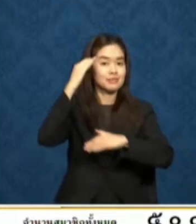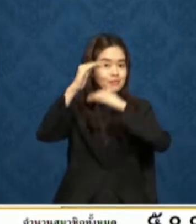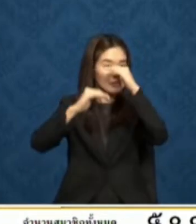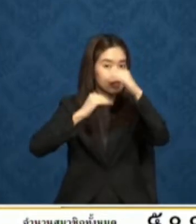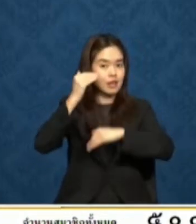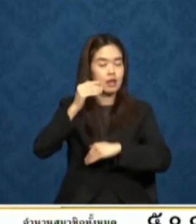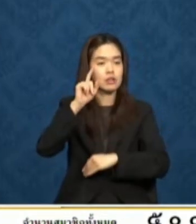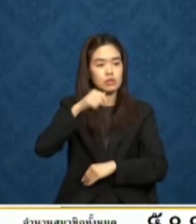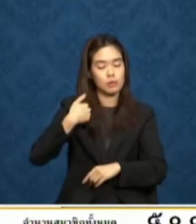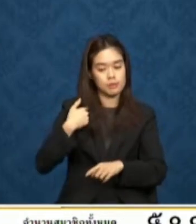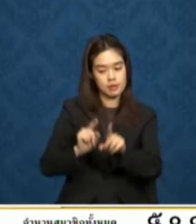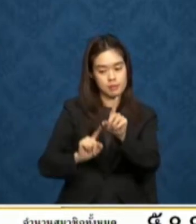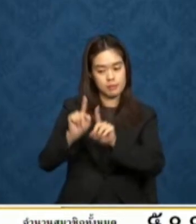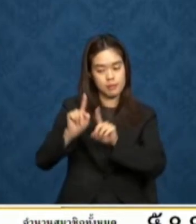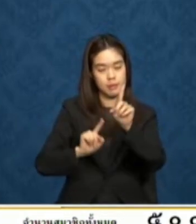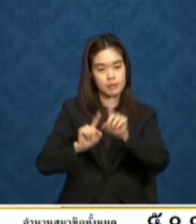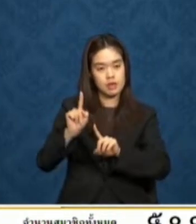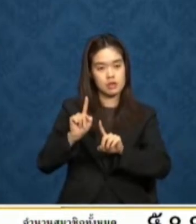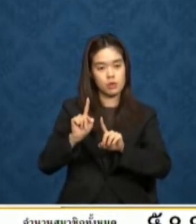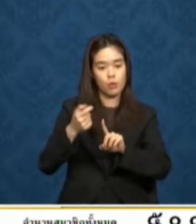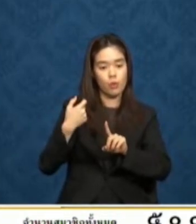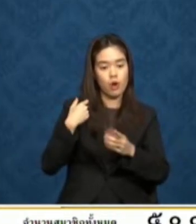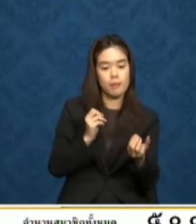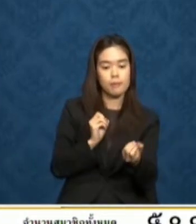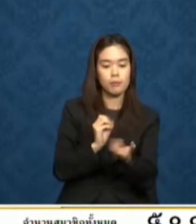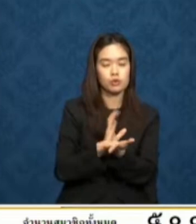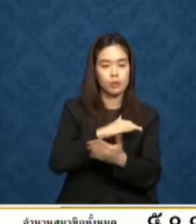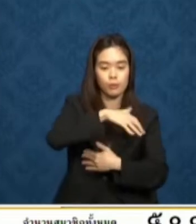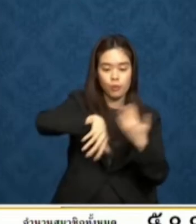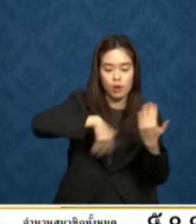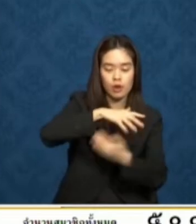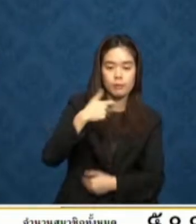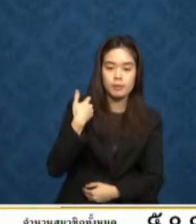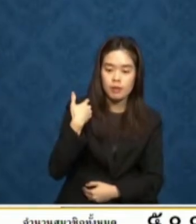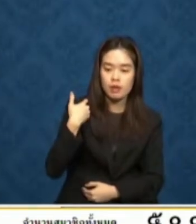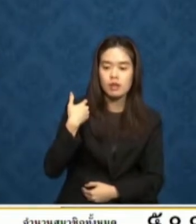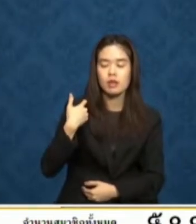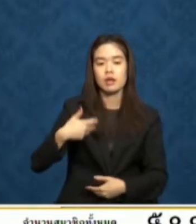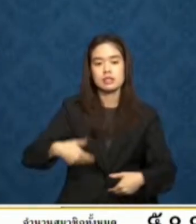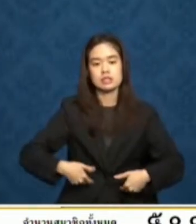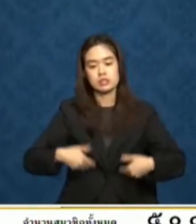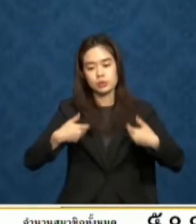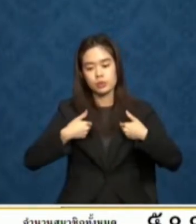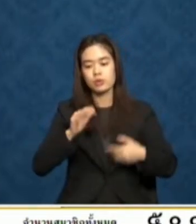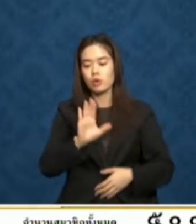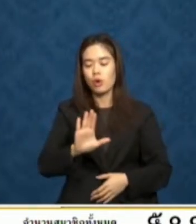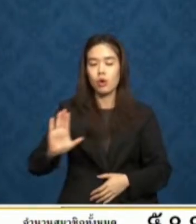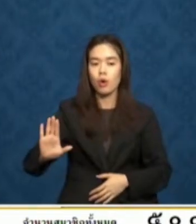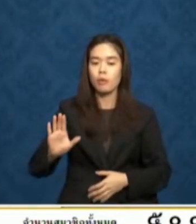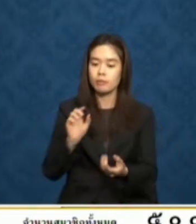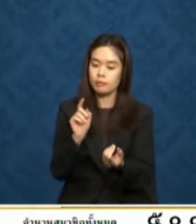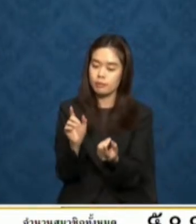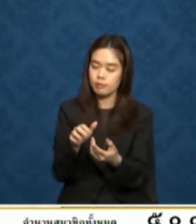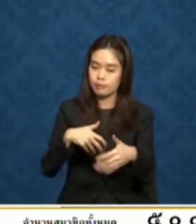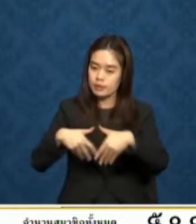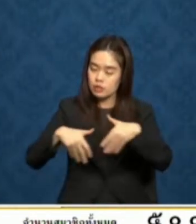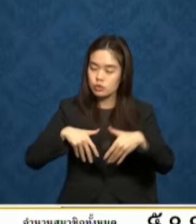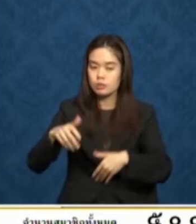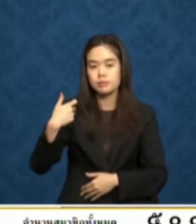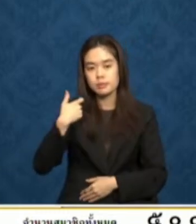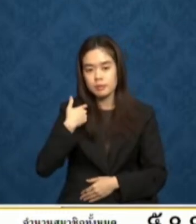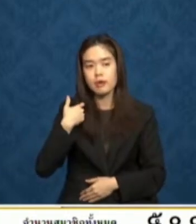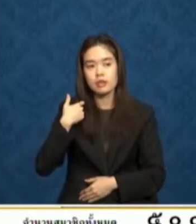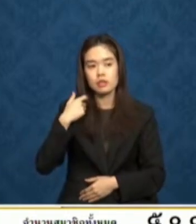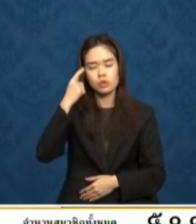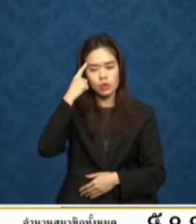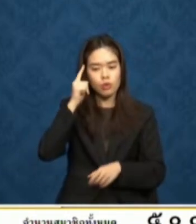กระบวน การประเมิญผลกระทบตส่งวตร แลประเมิญผลกระทบ ต่สุขภาพ วิธีชีวิตเราตองชงนำหนักระหวางข้อดีกับข้อ